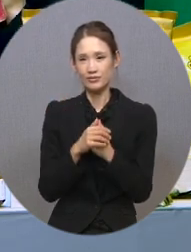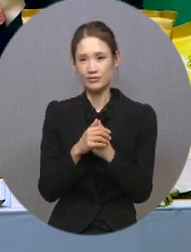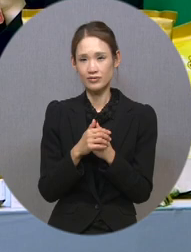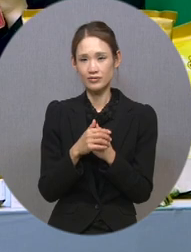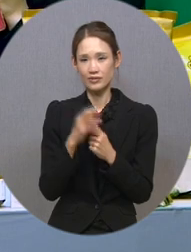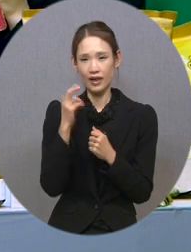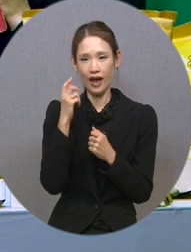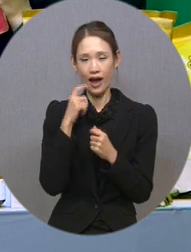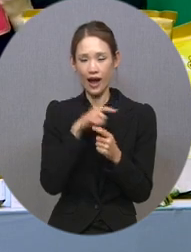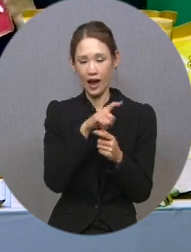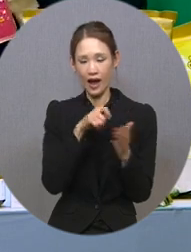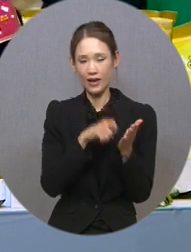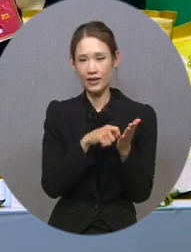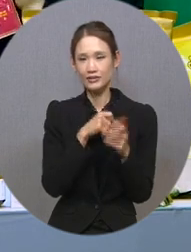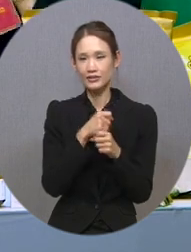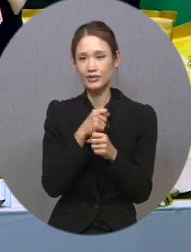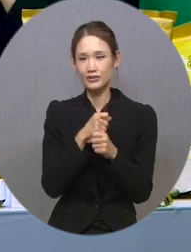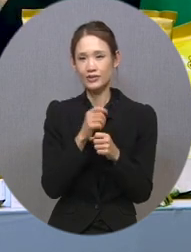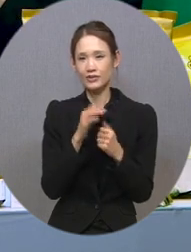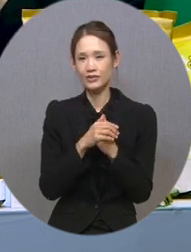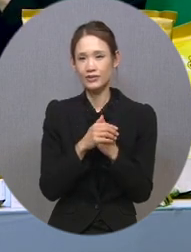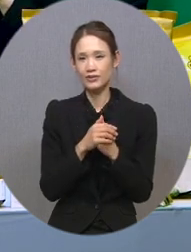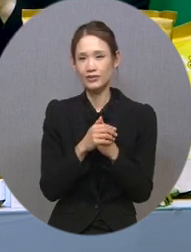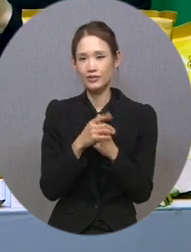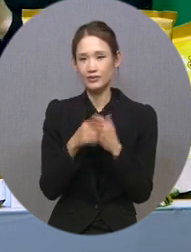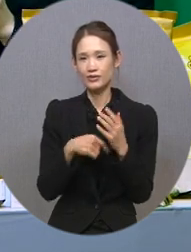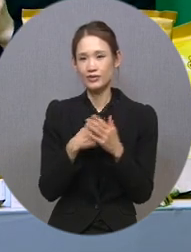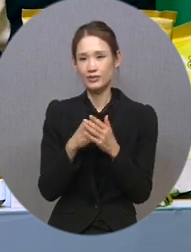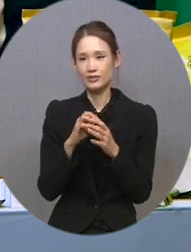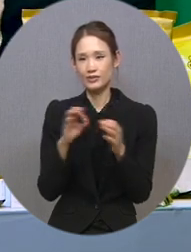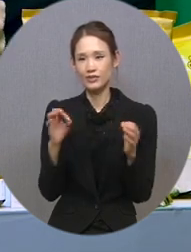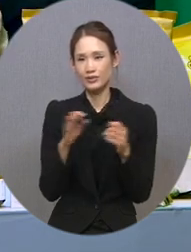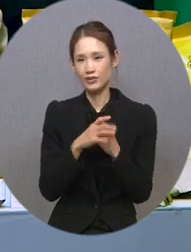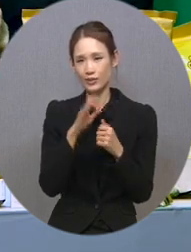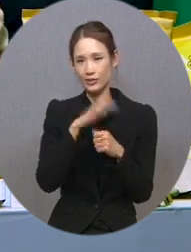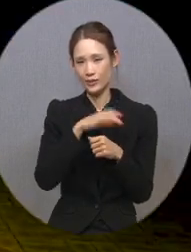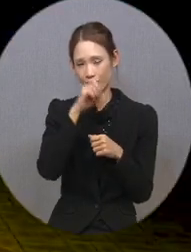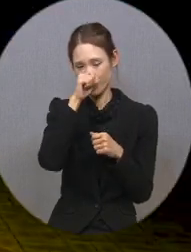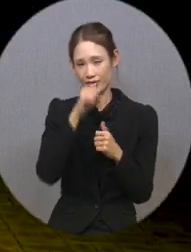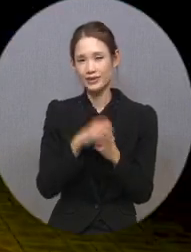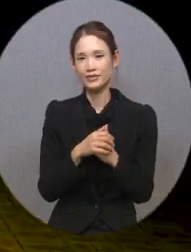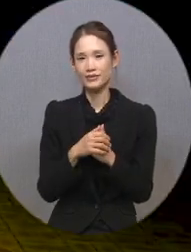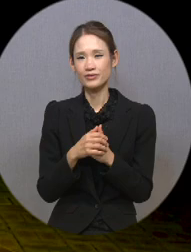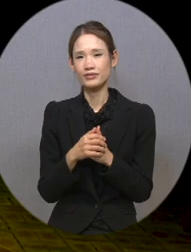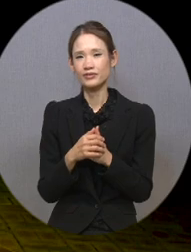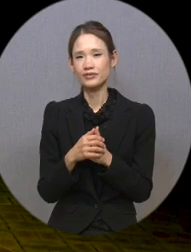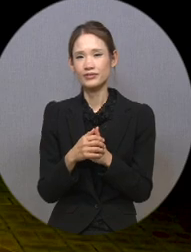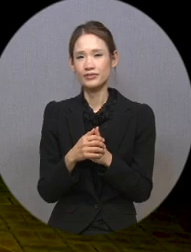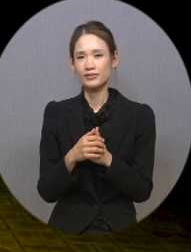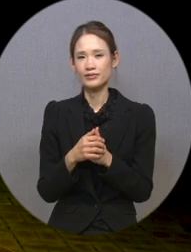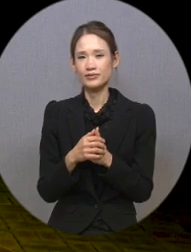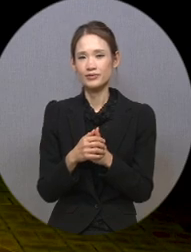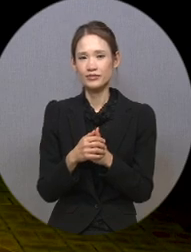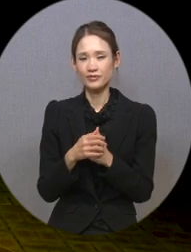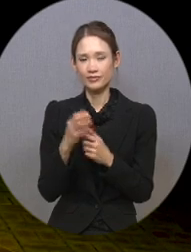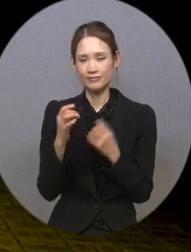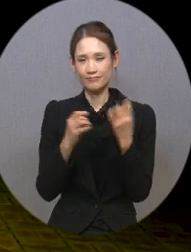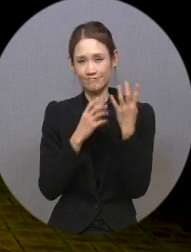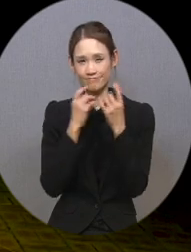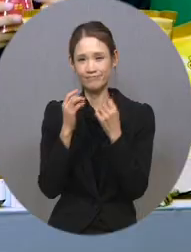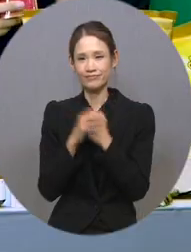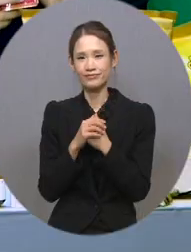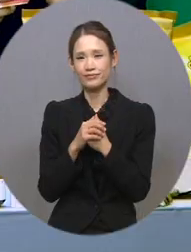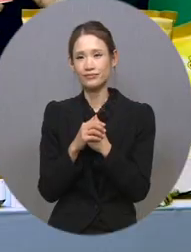가공식품들이 나오니까 사시사철 맛볼 수 있어서 정말 좋은 것 같아요. 무화 지경에 빠지시네요. 이